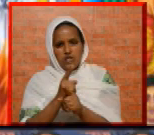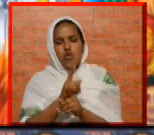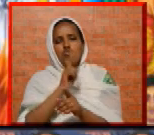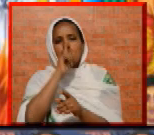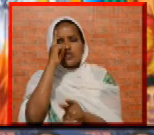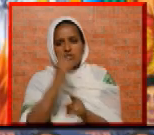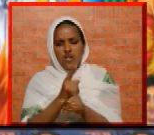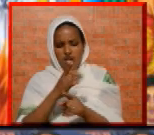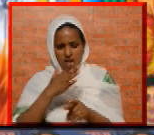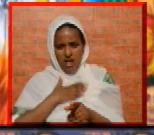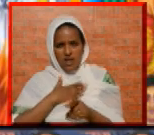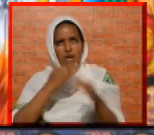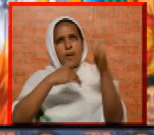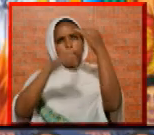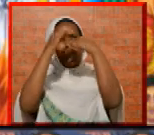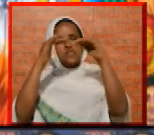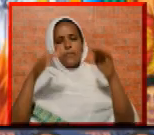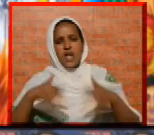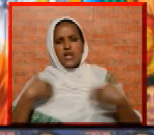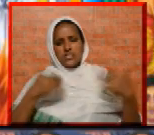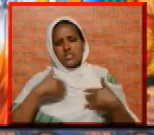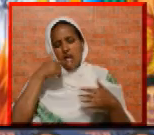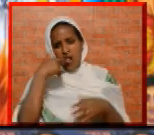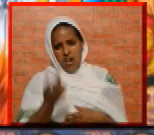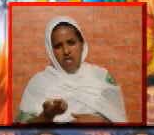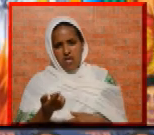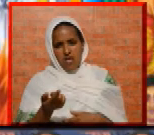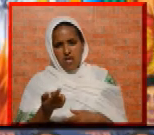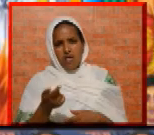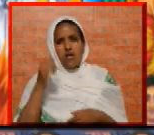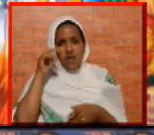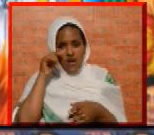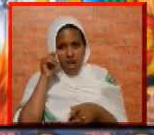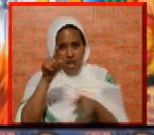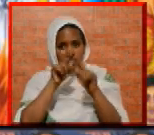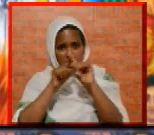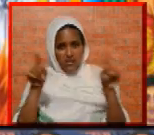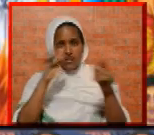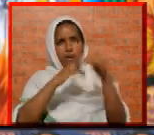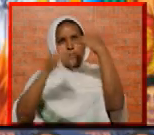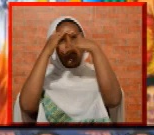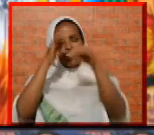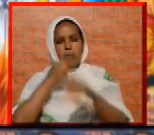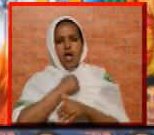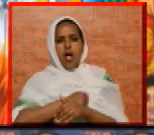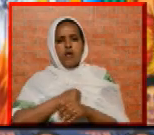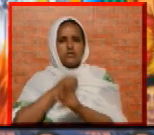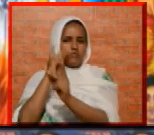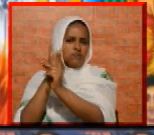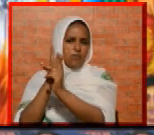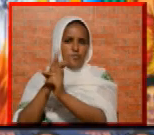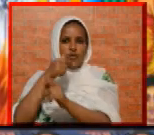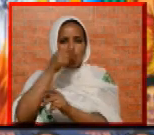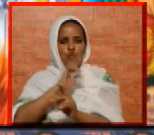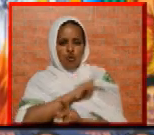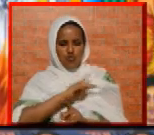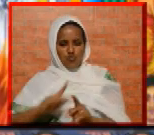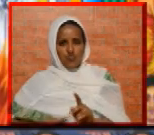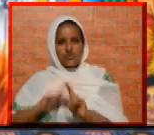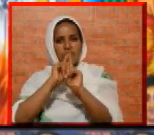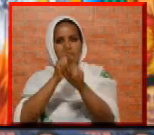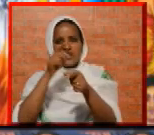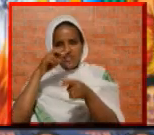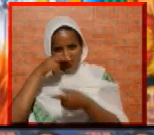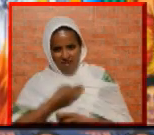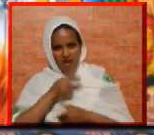በሰማያት ልክነ እውነትህን ነው ለኔ በሰማይ ደስታ አለኝ ወለከሰ ሐዘን ላንተ ግን በሰማይ ሐዘን ይቆያል ነበር ያለው